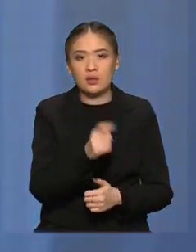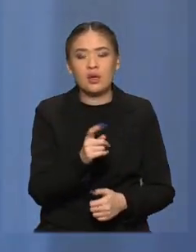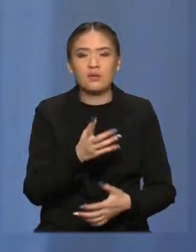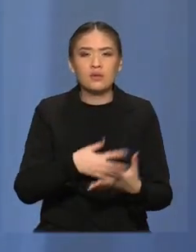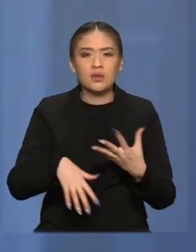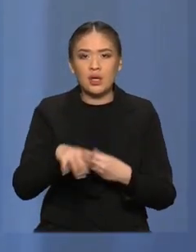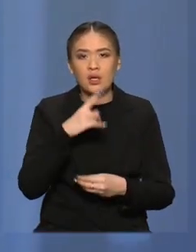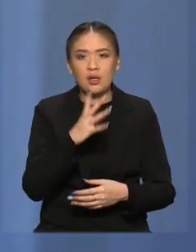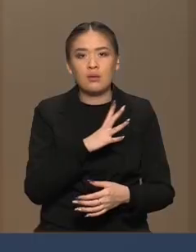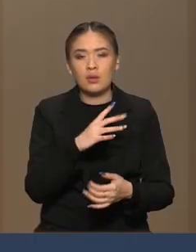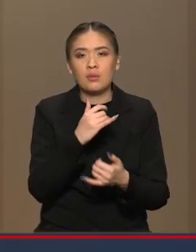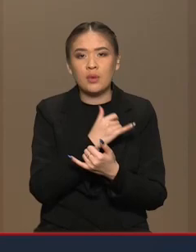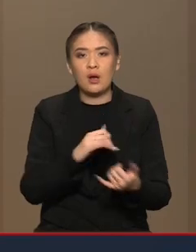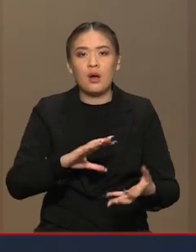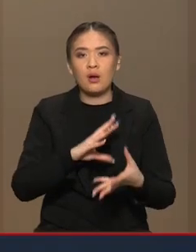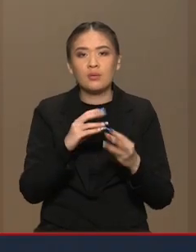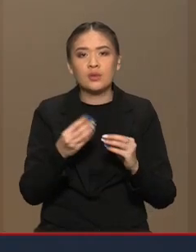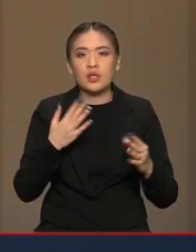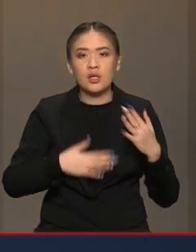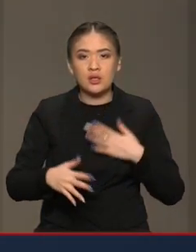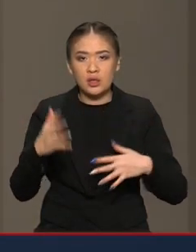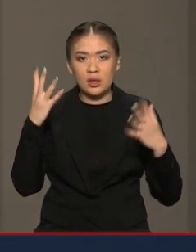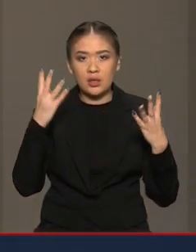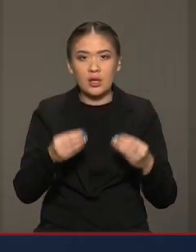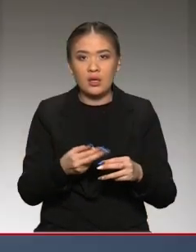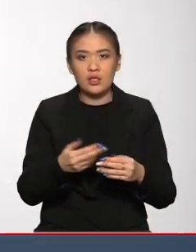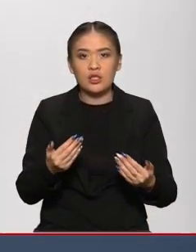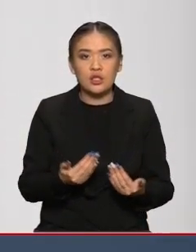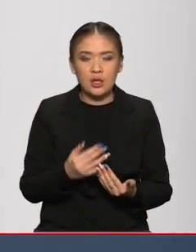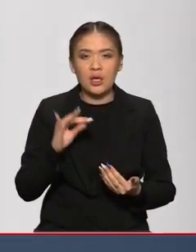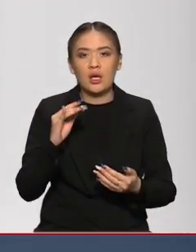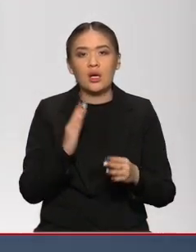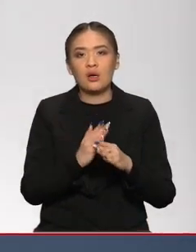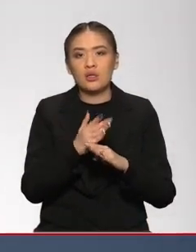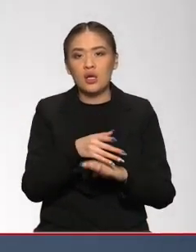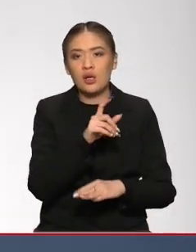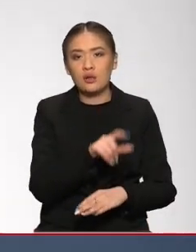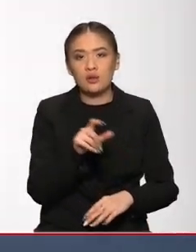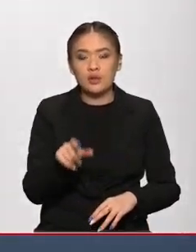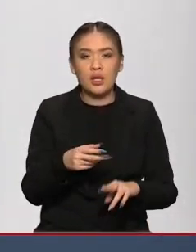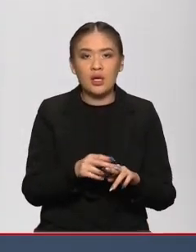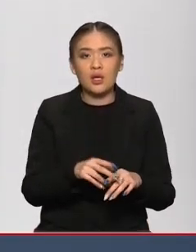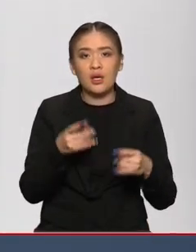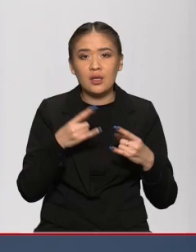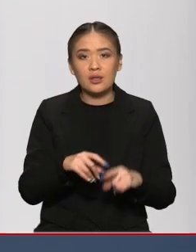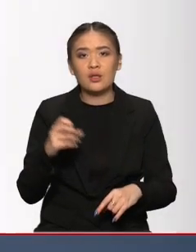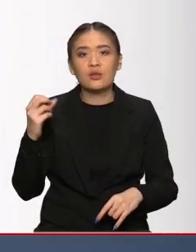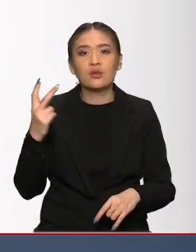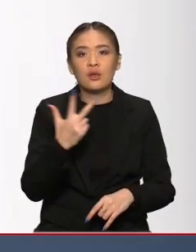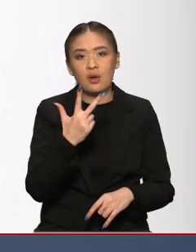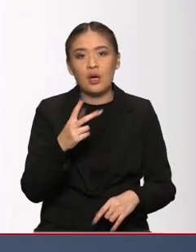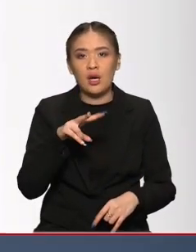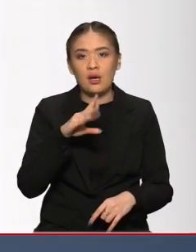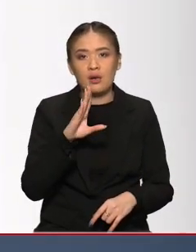всех вокруг, предлагая приобщиться к такому радостному событию жителей и гостей мегаполиса. Здесь родилось сразу трое